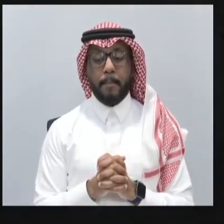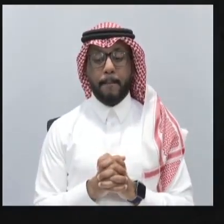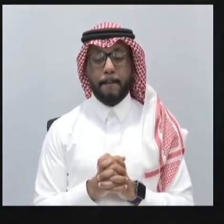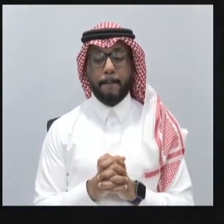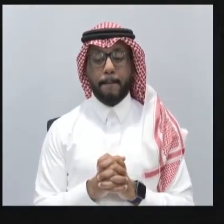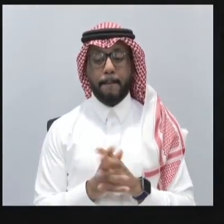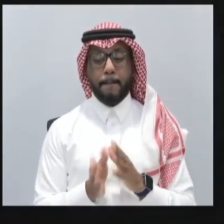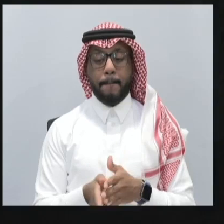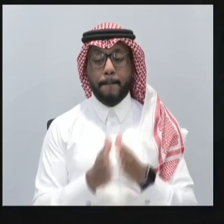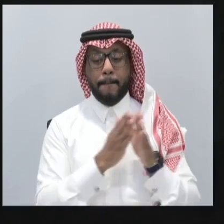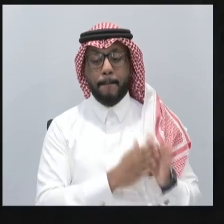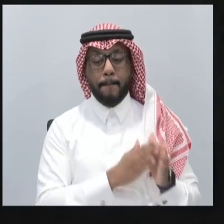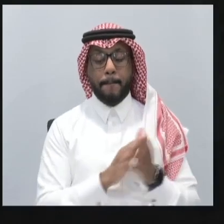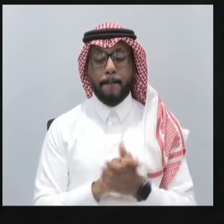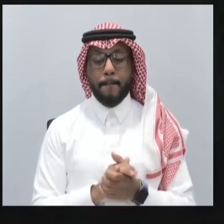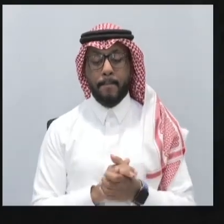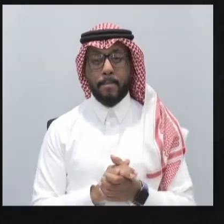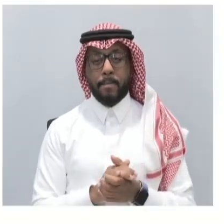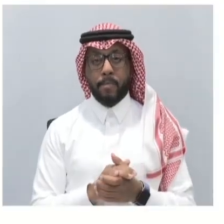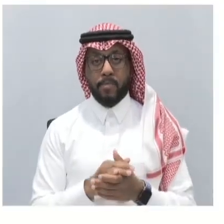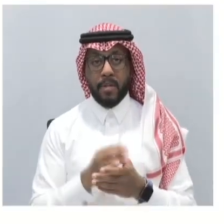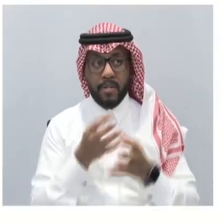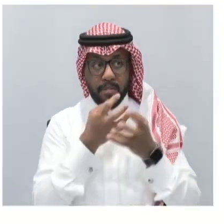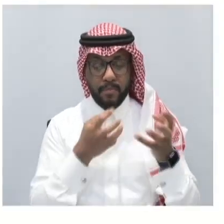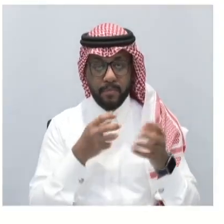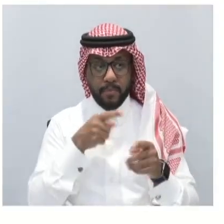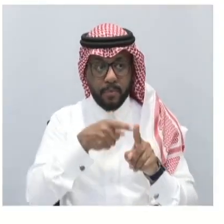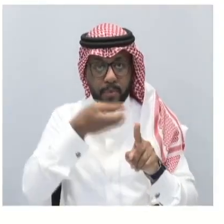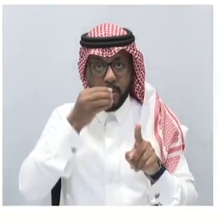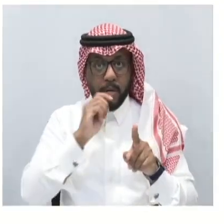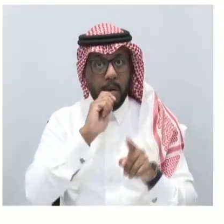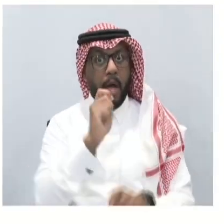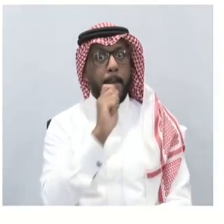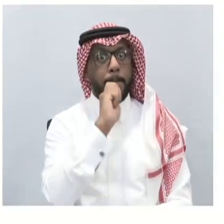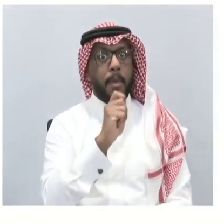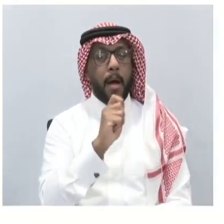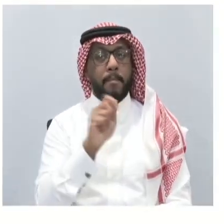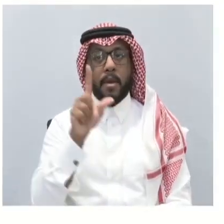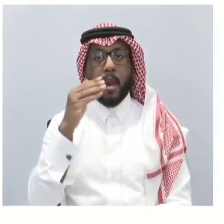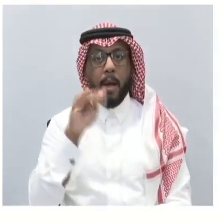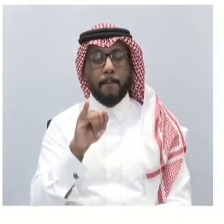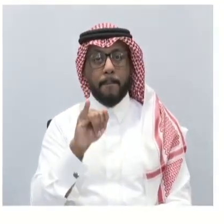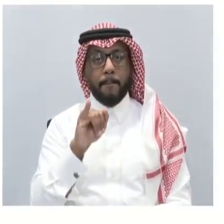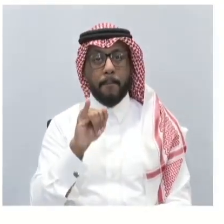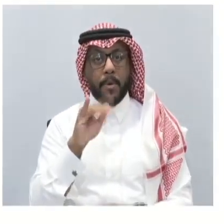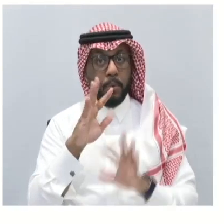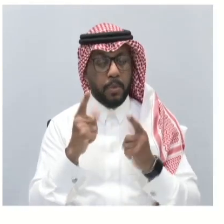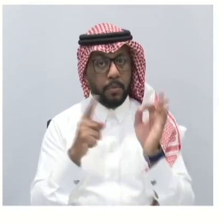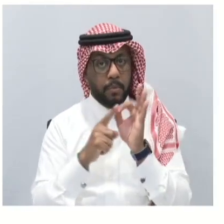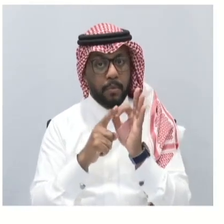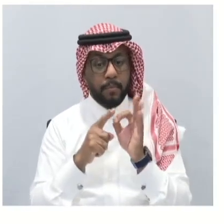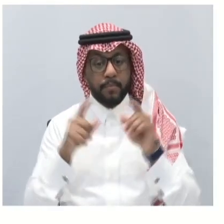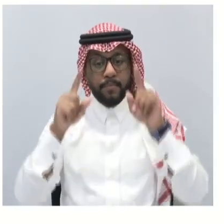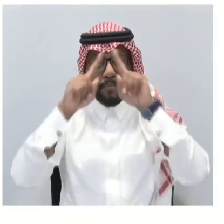تتغذى على ايش على اللحوم تحب تاكل لحم مثل ماذا